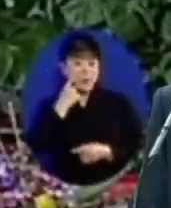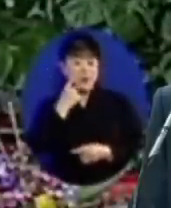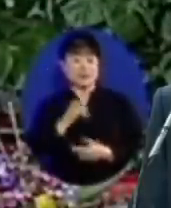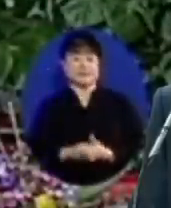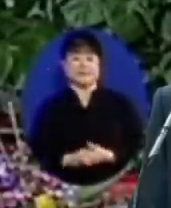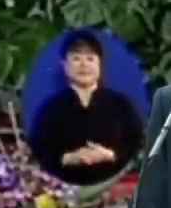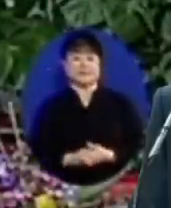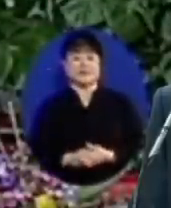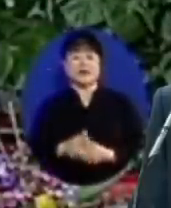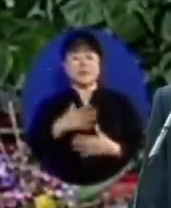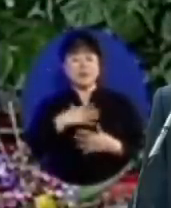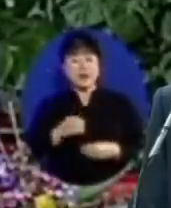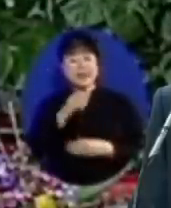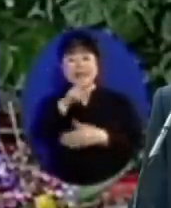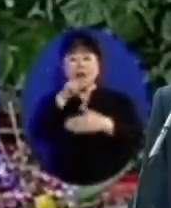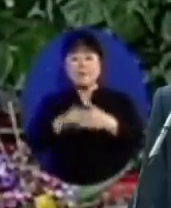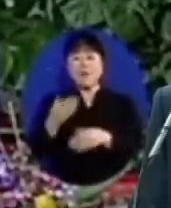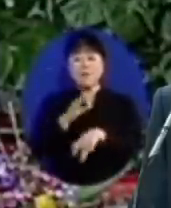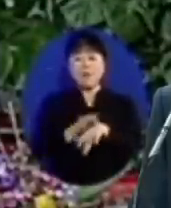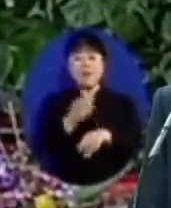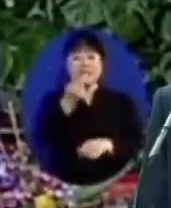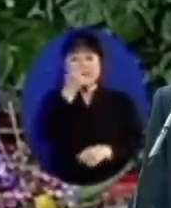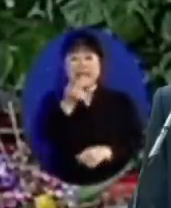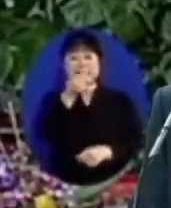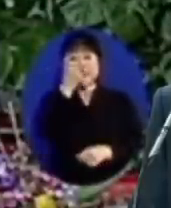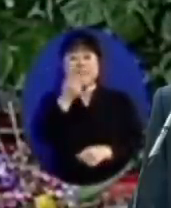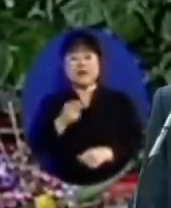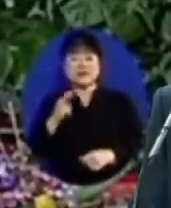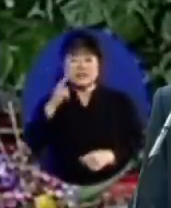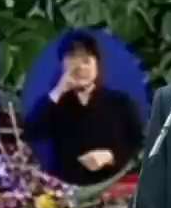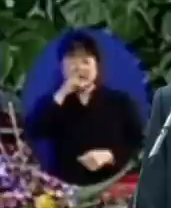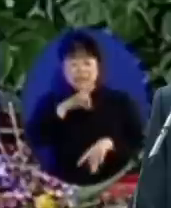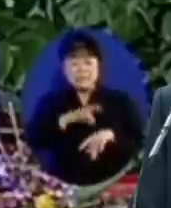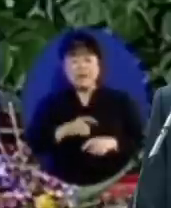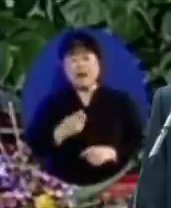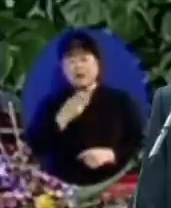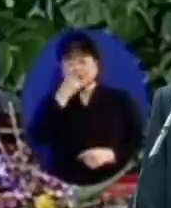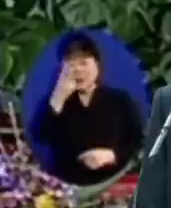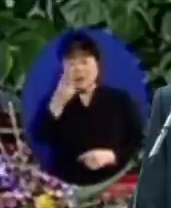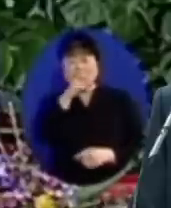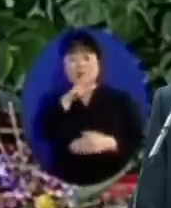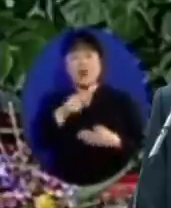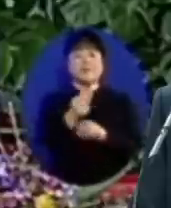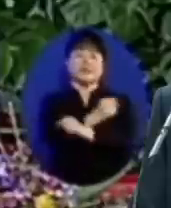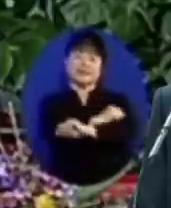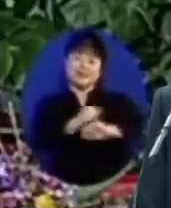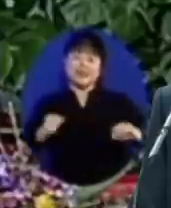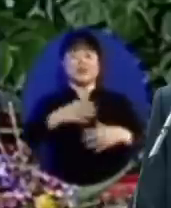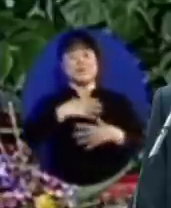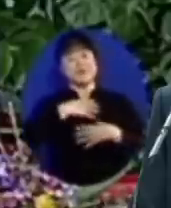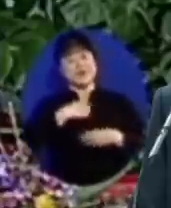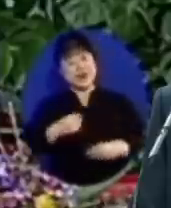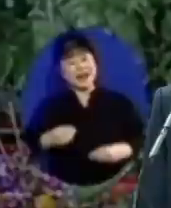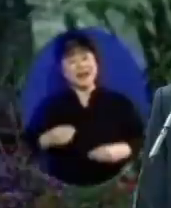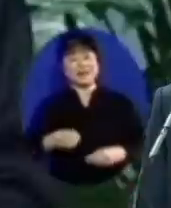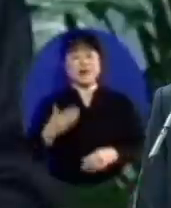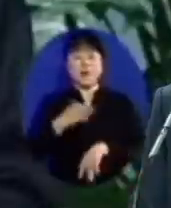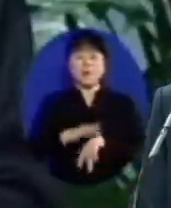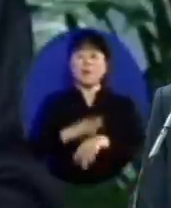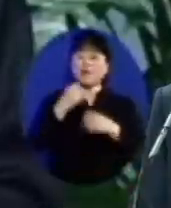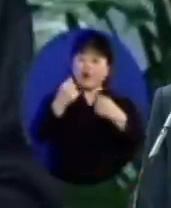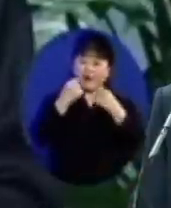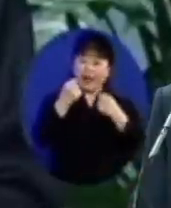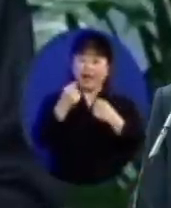30절에 평온한 마음은 육신의 생명이나 시기는 뼈를 썩게 하느니라. 마음이 넓어서 평온하면 육신도